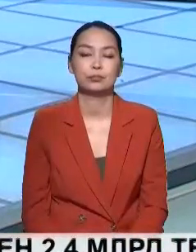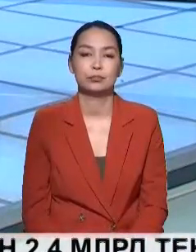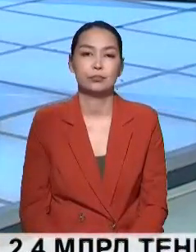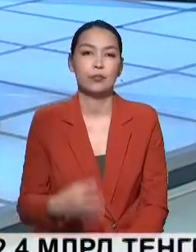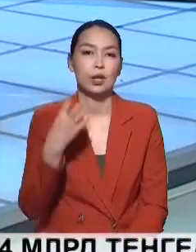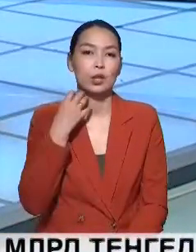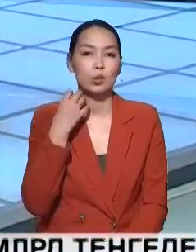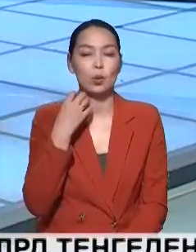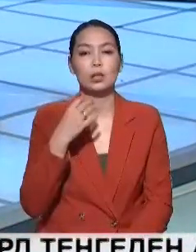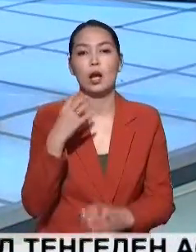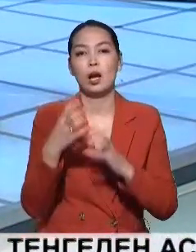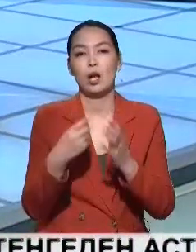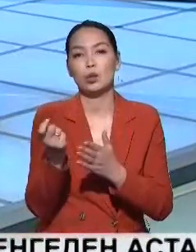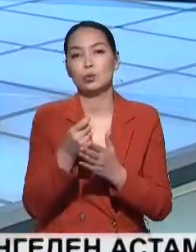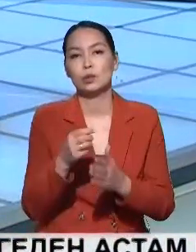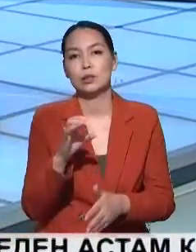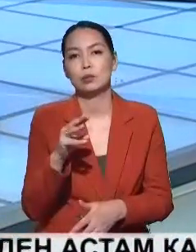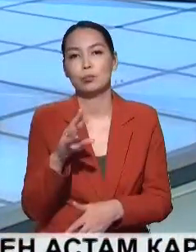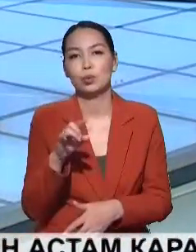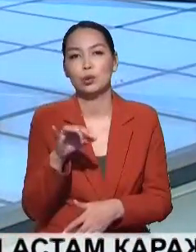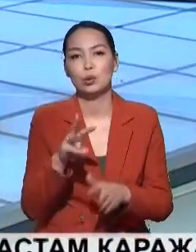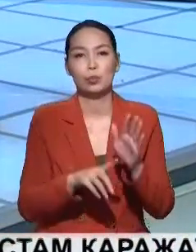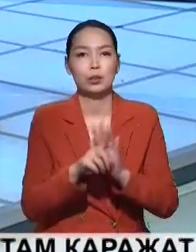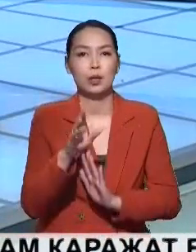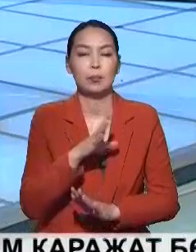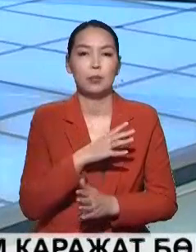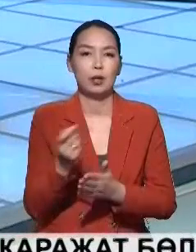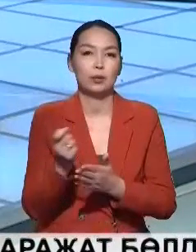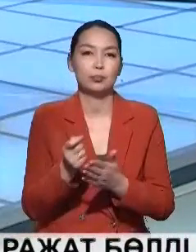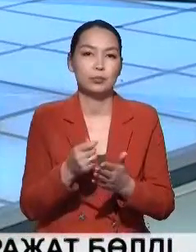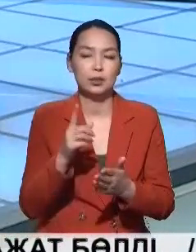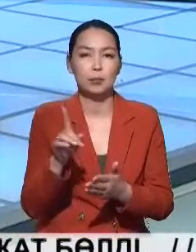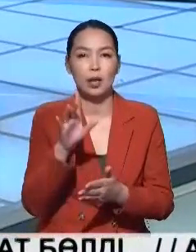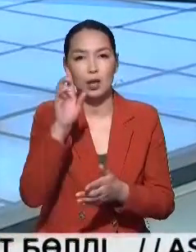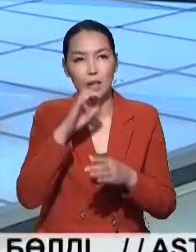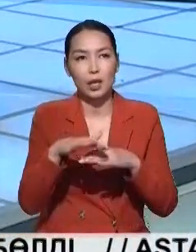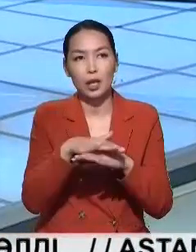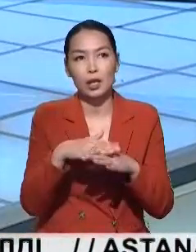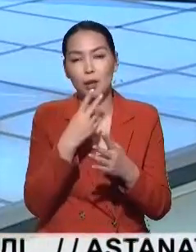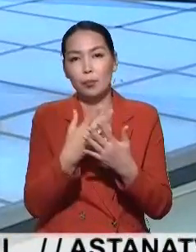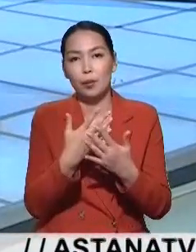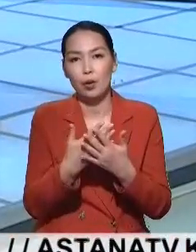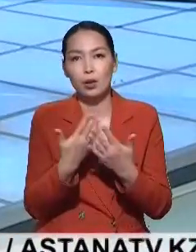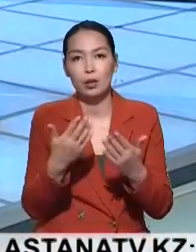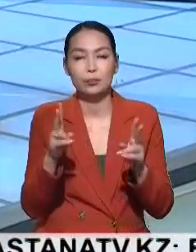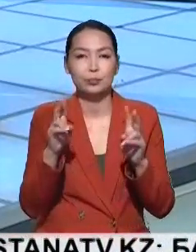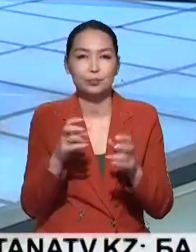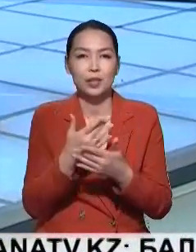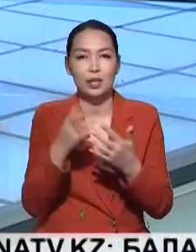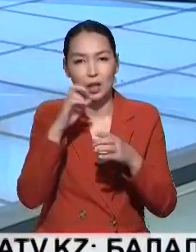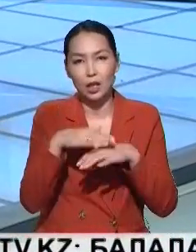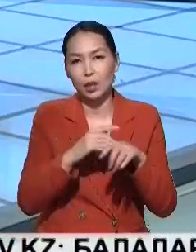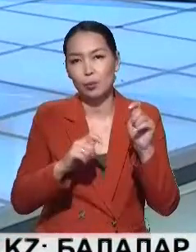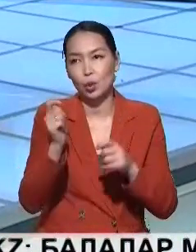Қызылордада халықаралық суретшілер симпозиумы басталды. Қылғаламда мәңгілік ел бейнесі деп аталатын шараға еліміздің түкпір-түкпірінен